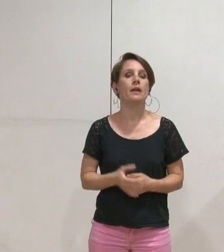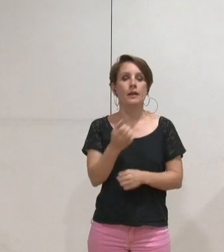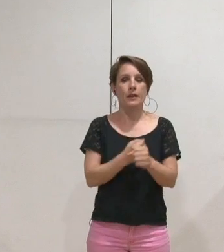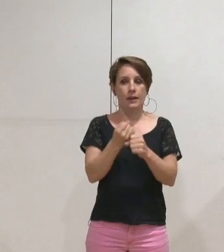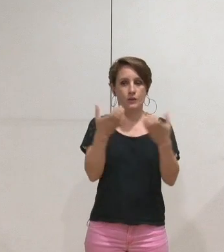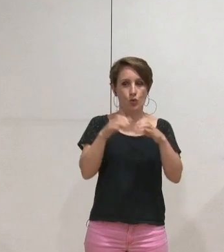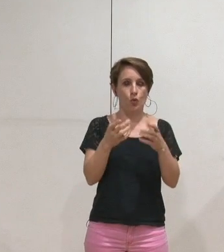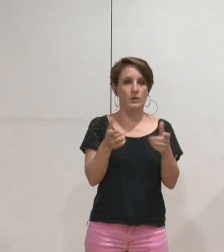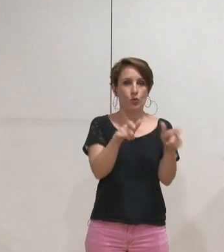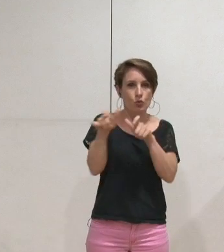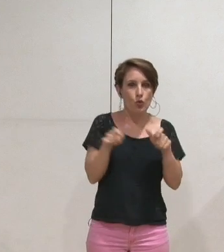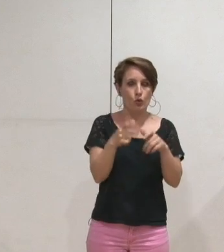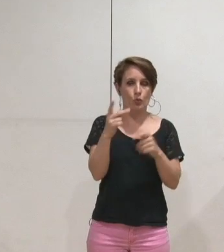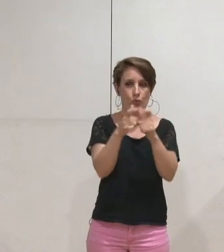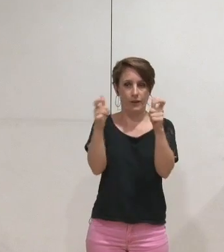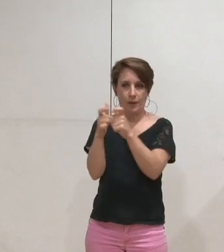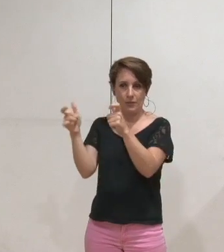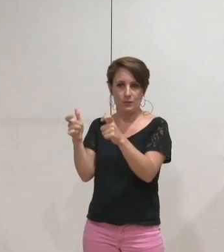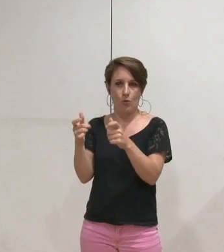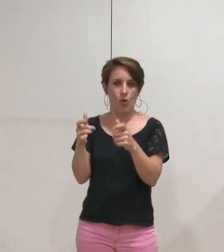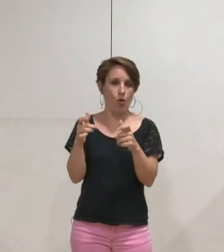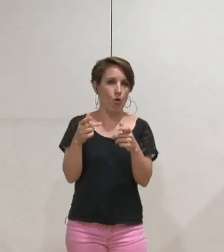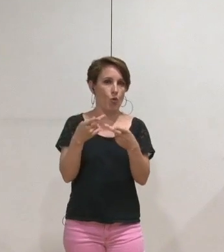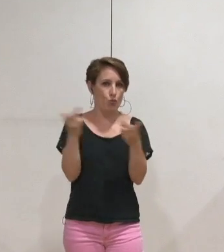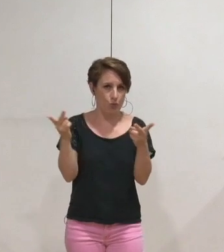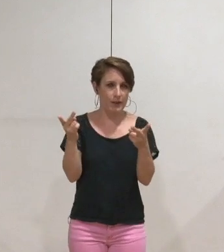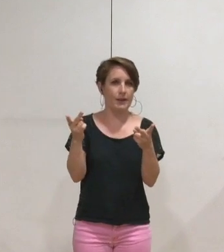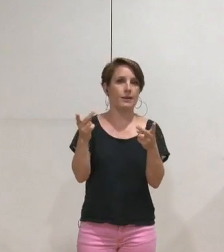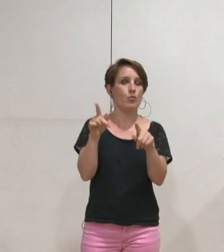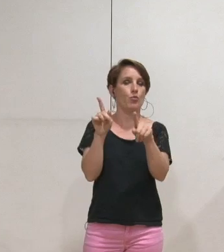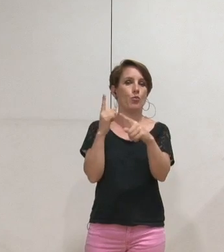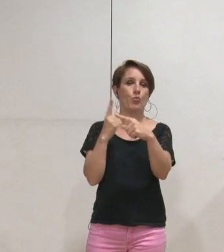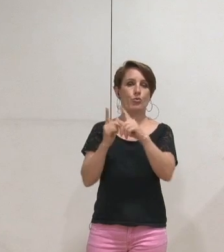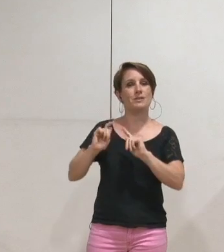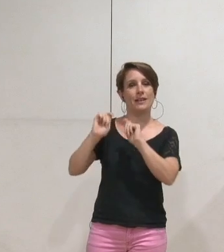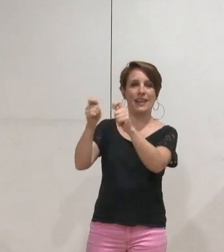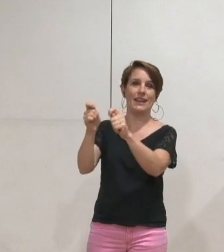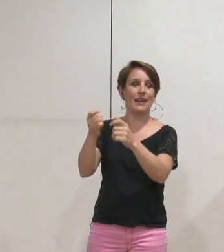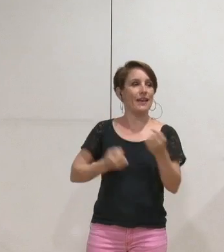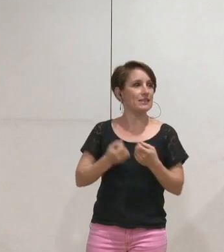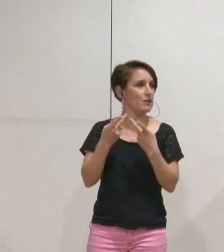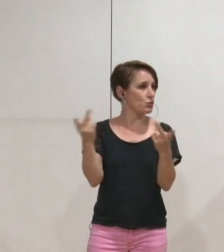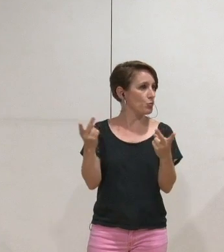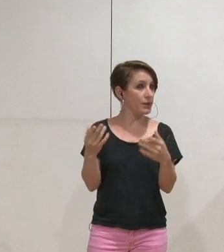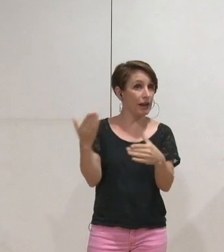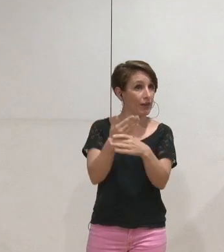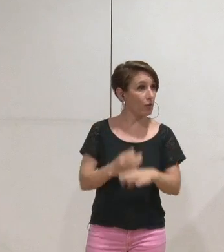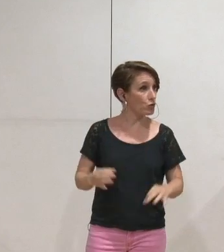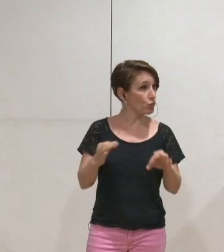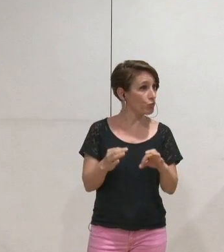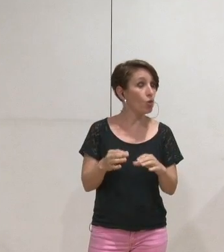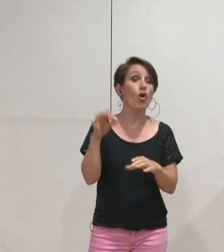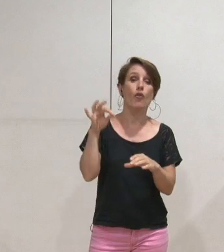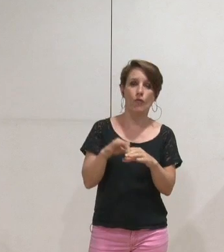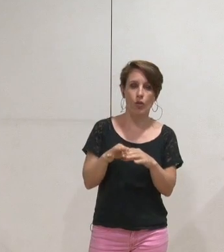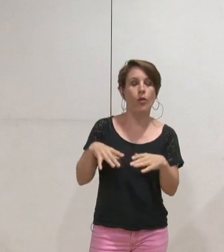établissements public des entreprises publiques locales et des délégataires du service public pas d'intervention je la mets au voix qui ne prend